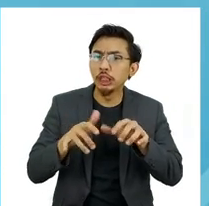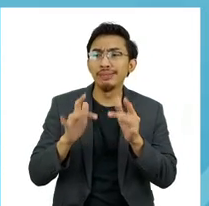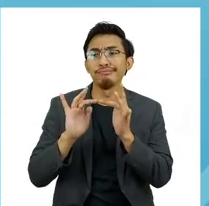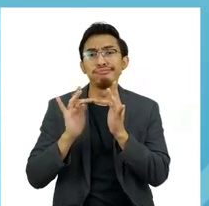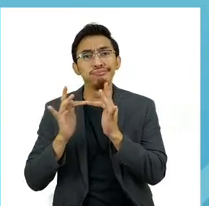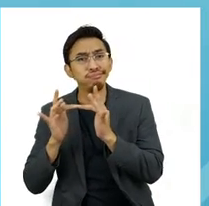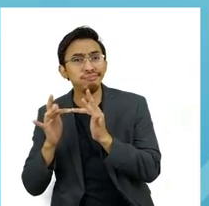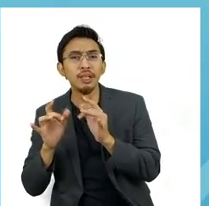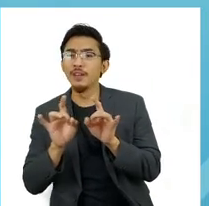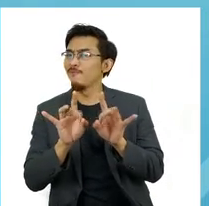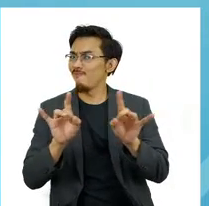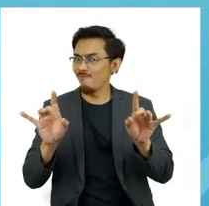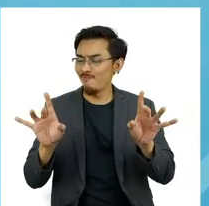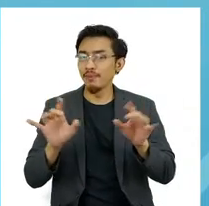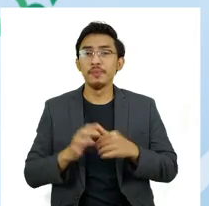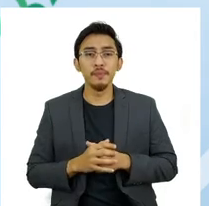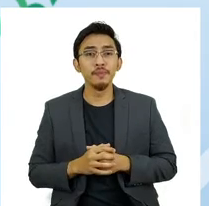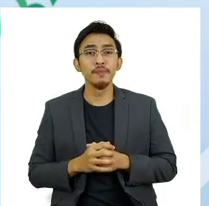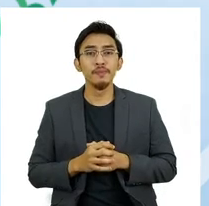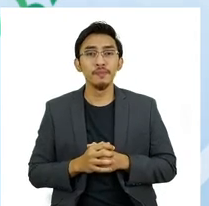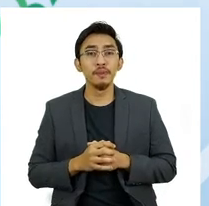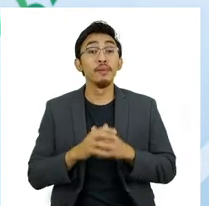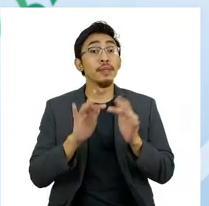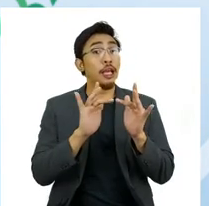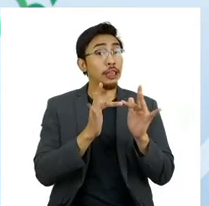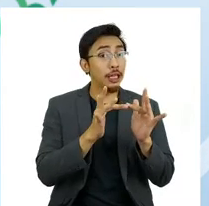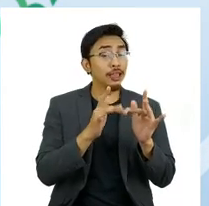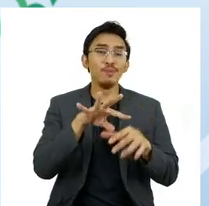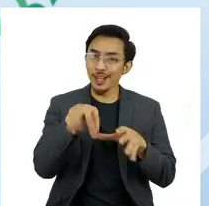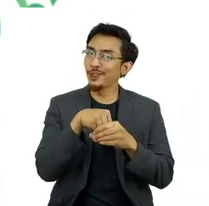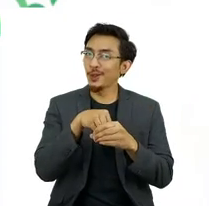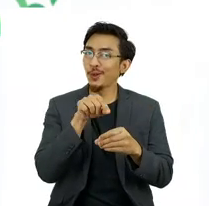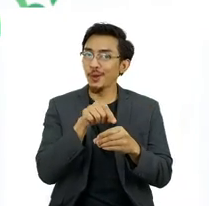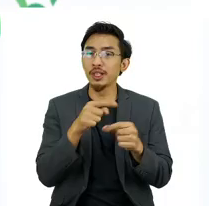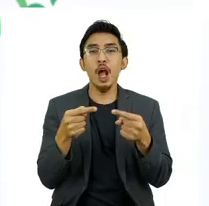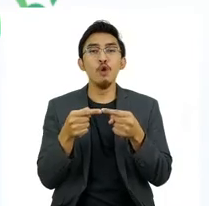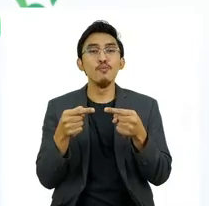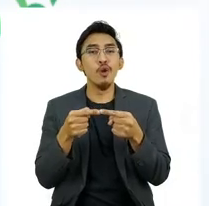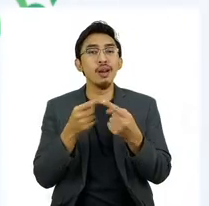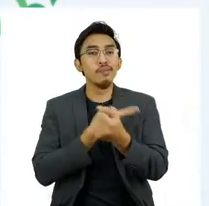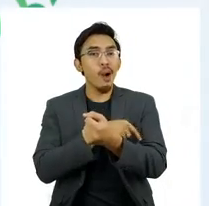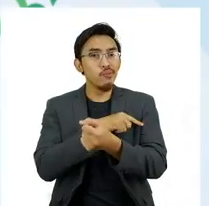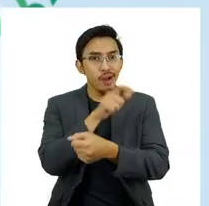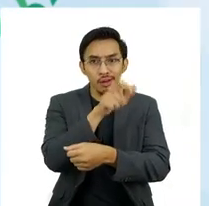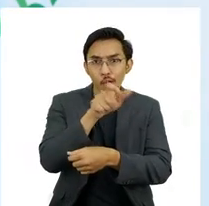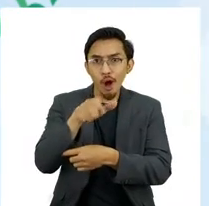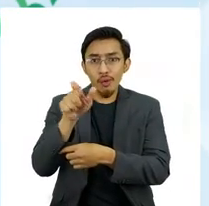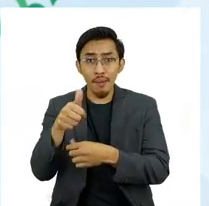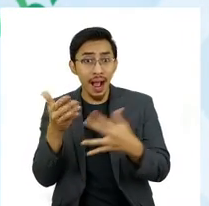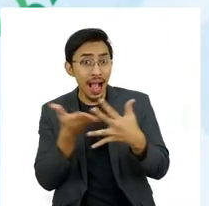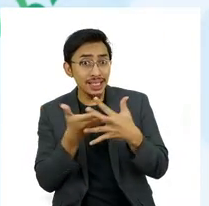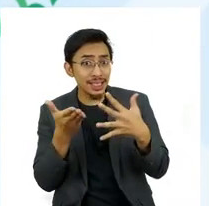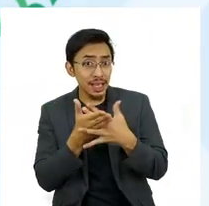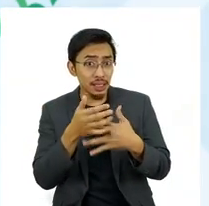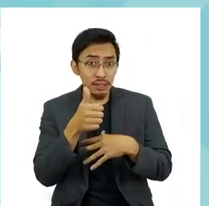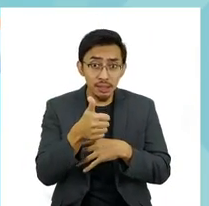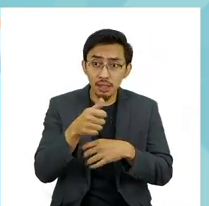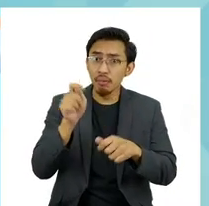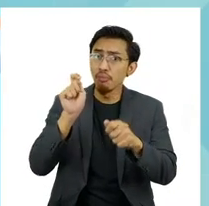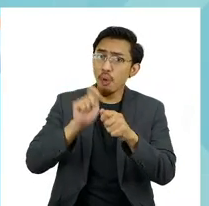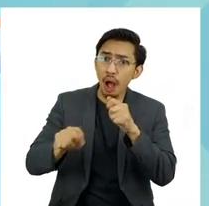perangkat elektronik lain, jaringan telekomunikasi, dan internet, serta berkaitan dengan kemampuan tiap-tiap orang untuk